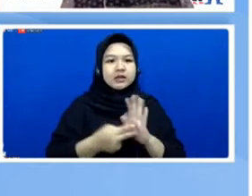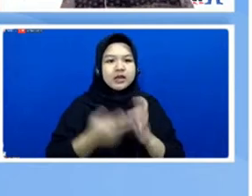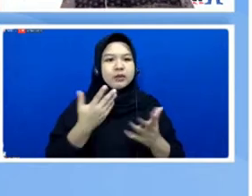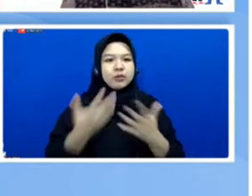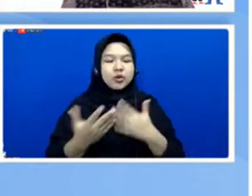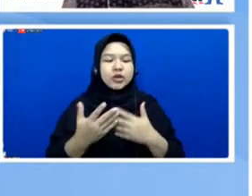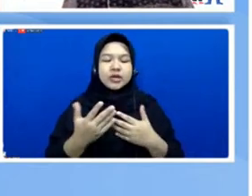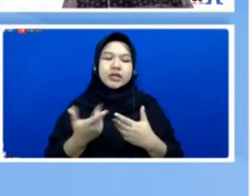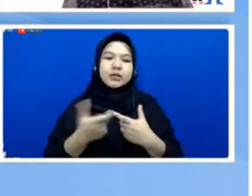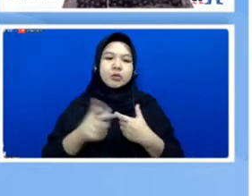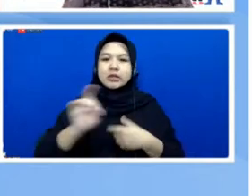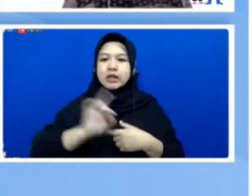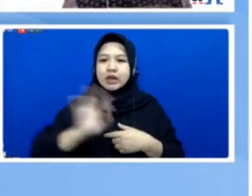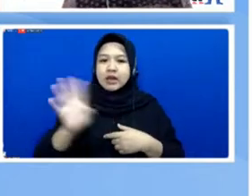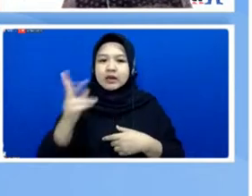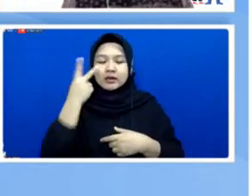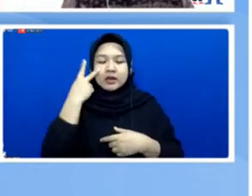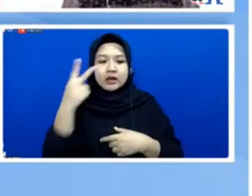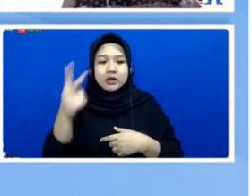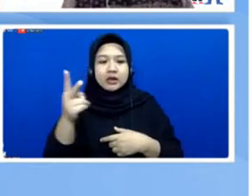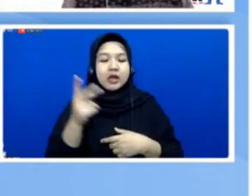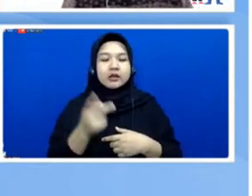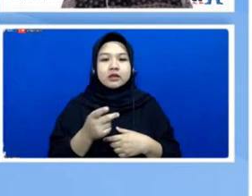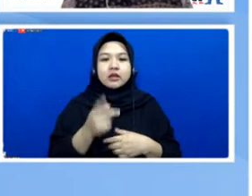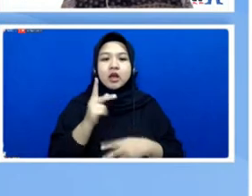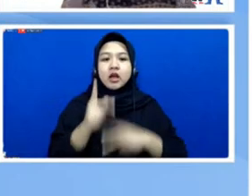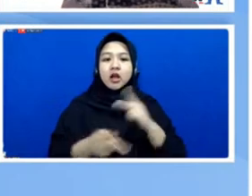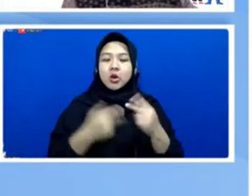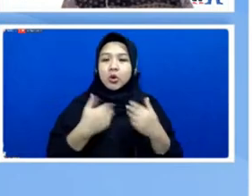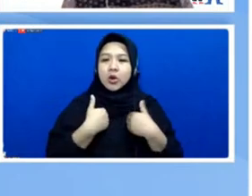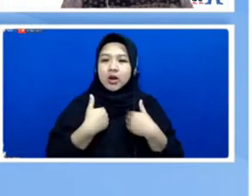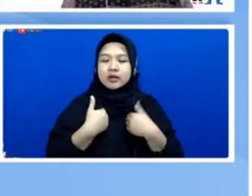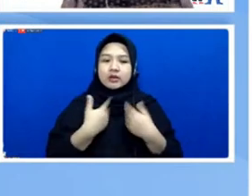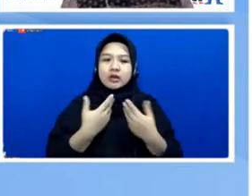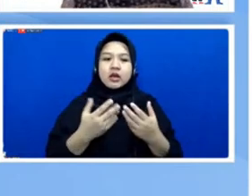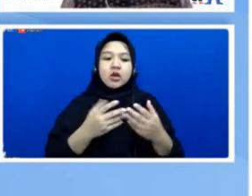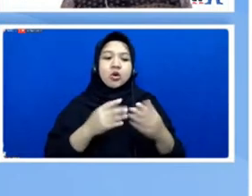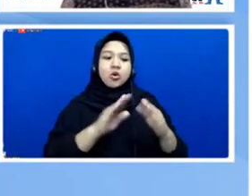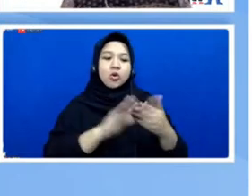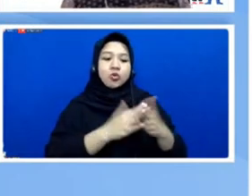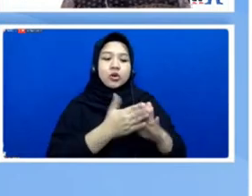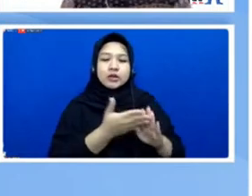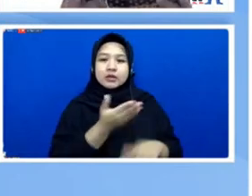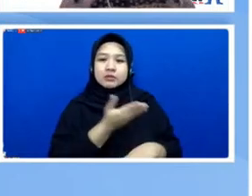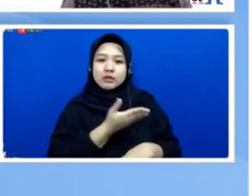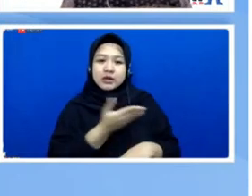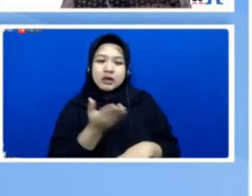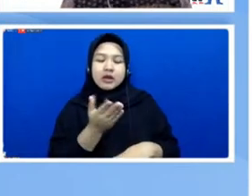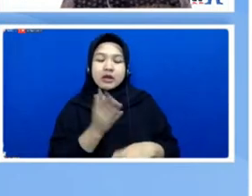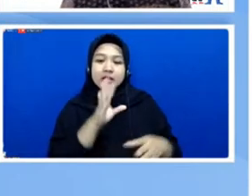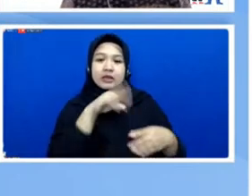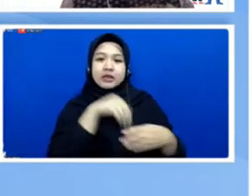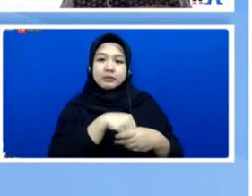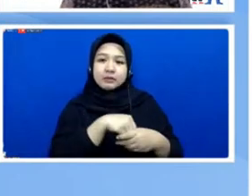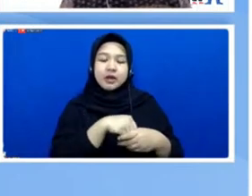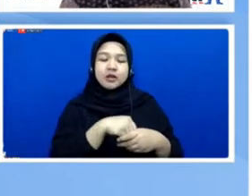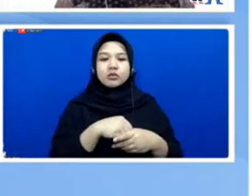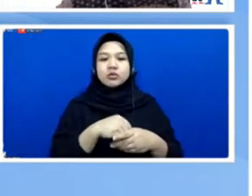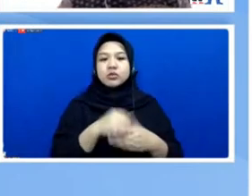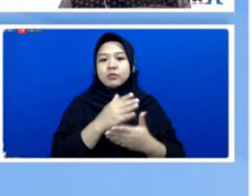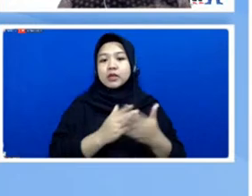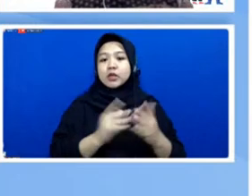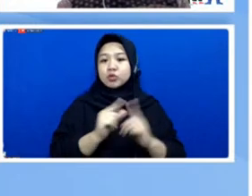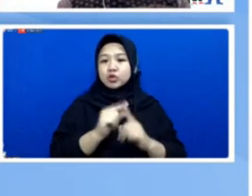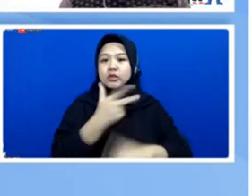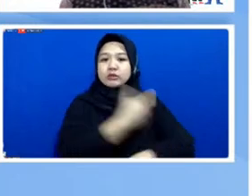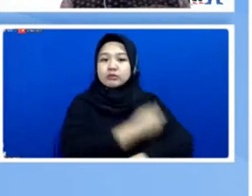yang lain kita bisa melihat bahwa ketika ada entitas komunitas mereka yang dilibatkan sebagai bagian dari puskesmas